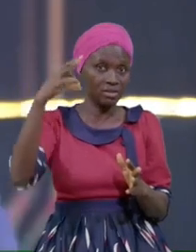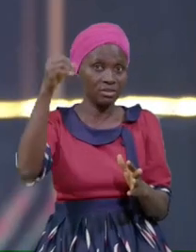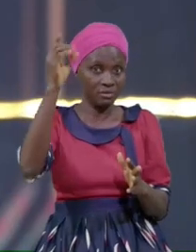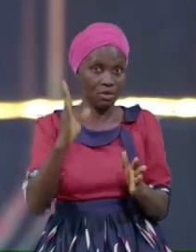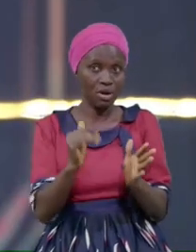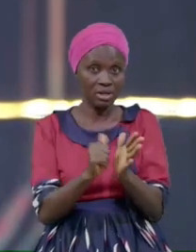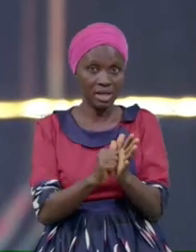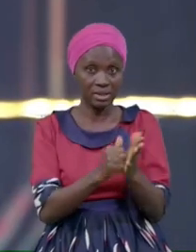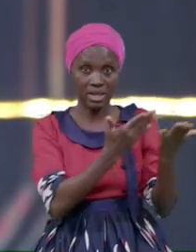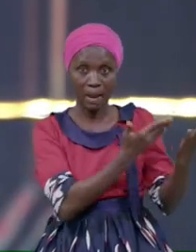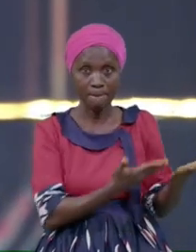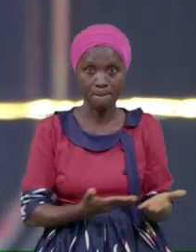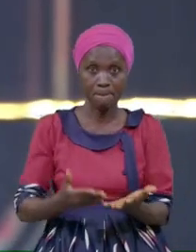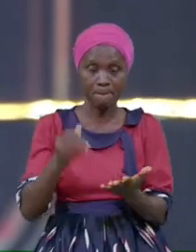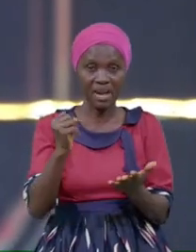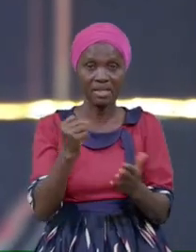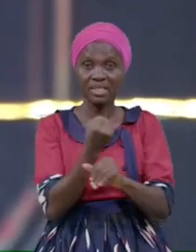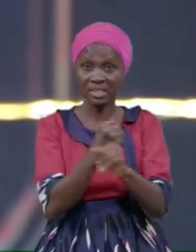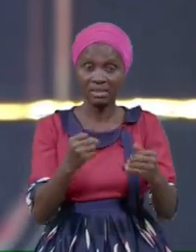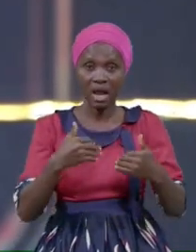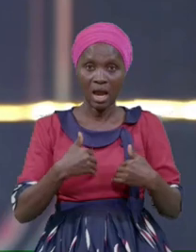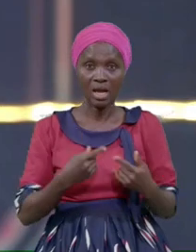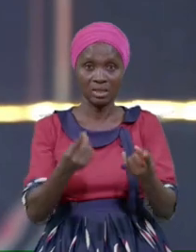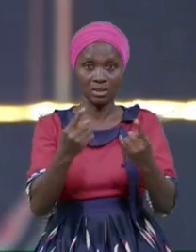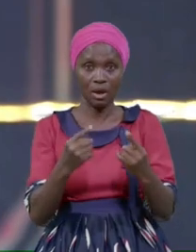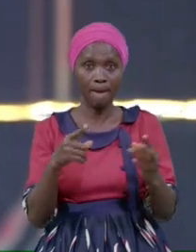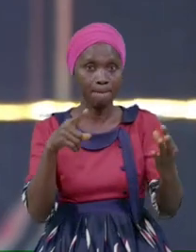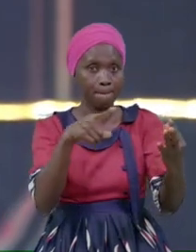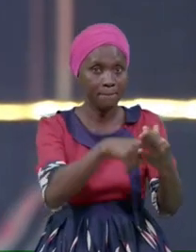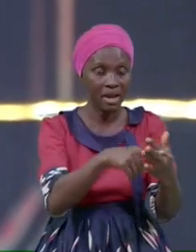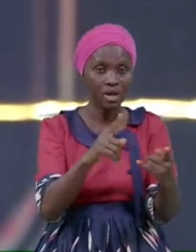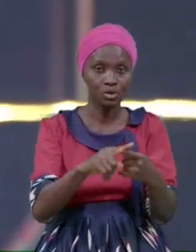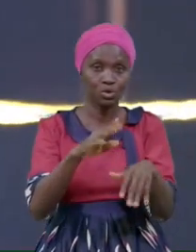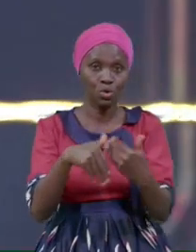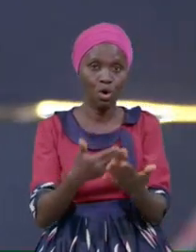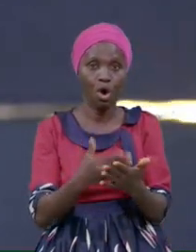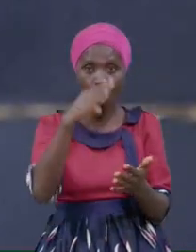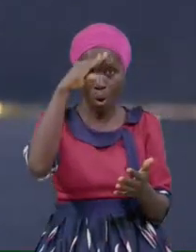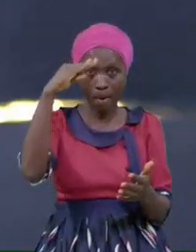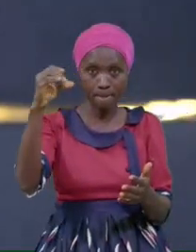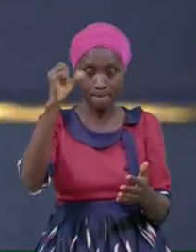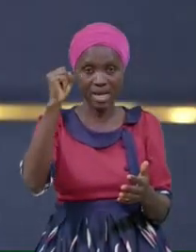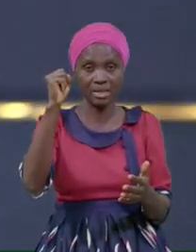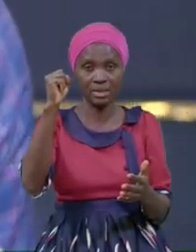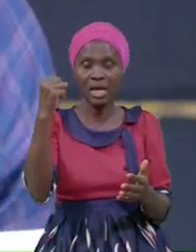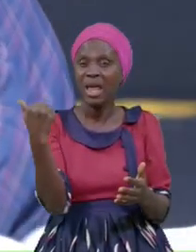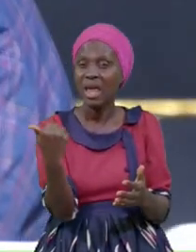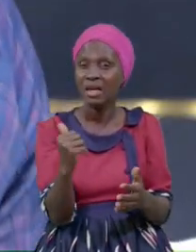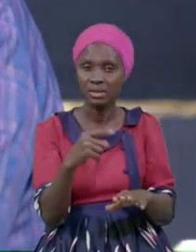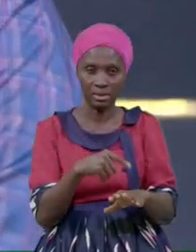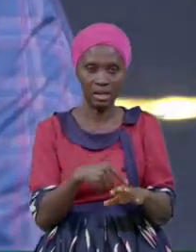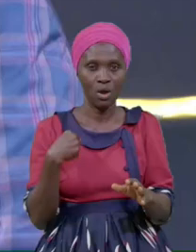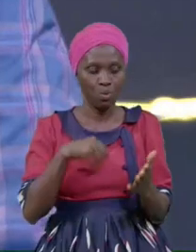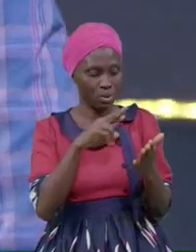source de salut, a été manifestée pour tous les hommes. Chaque fois que nous lisons